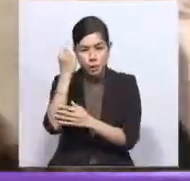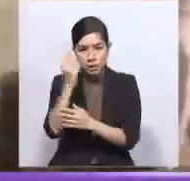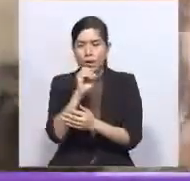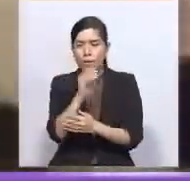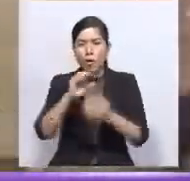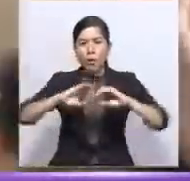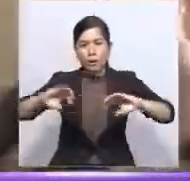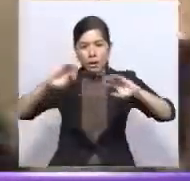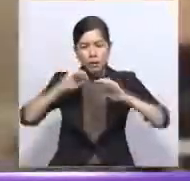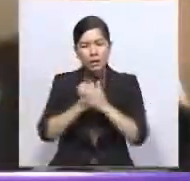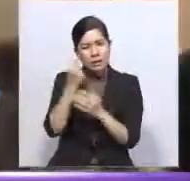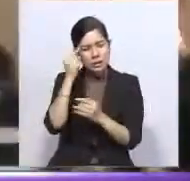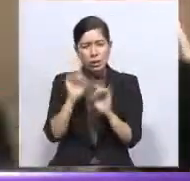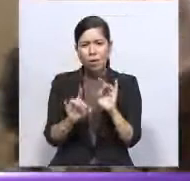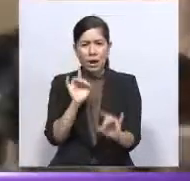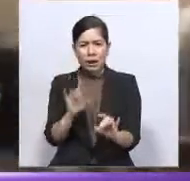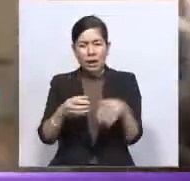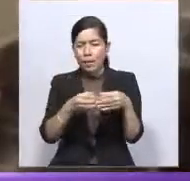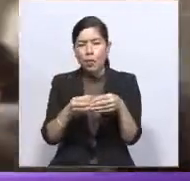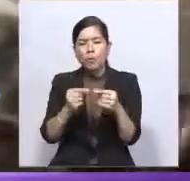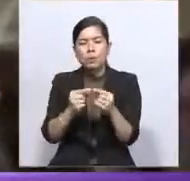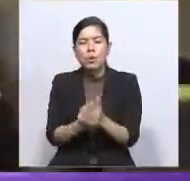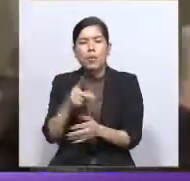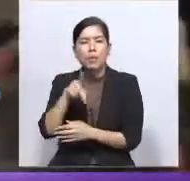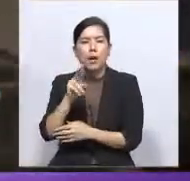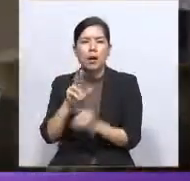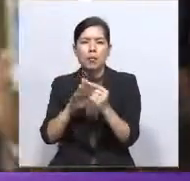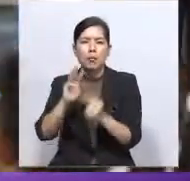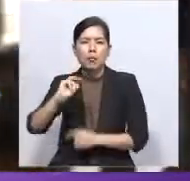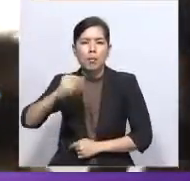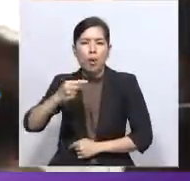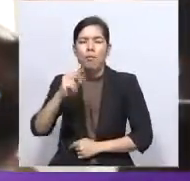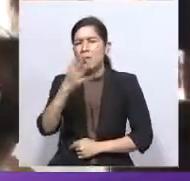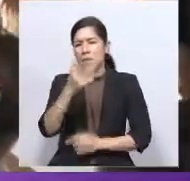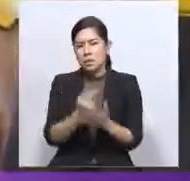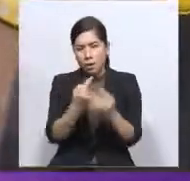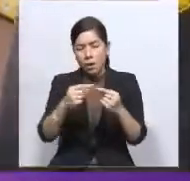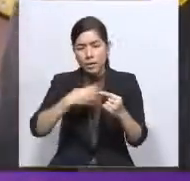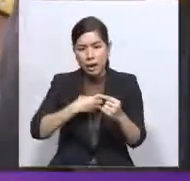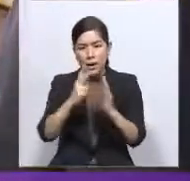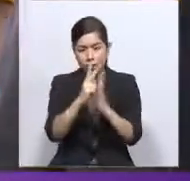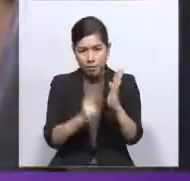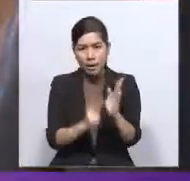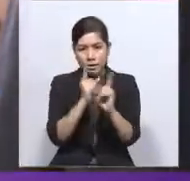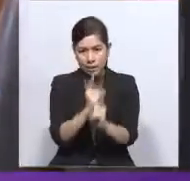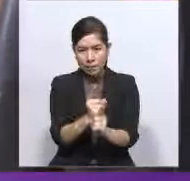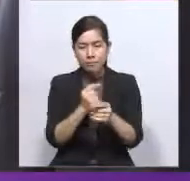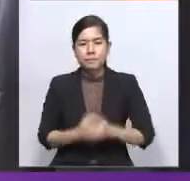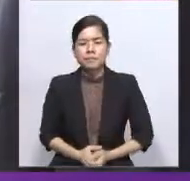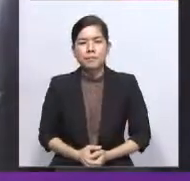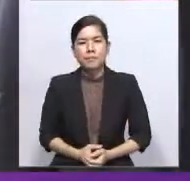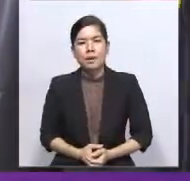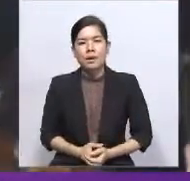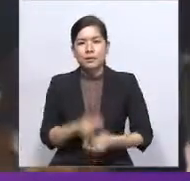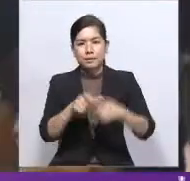มีเจตนาทำร้ายชาวประมงแต่ต้องดำเนินการตามกฎหมายให้เกิดความเชื่อมั่นกับนานาประเทศนอกจ